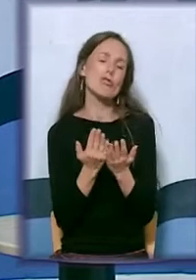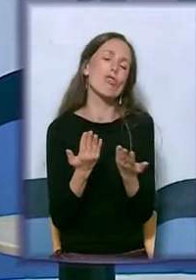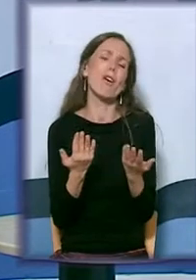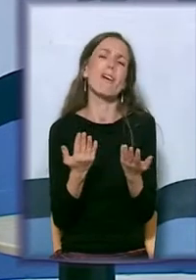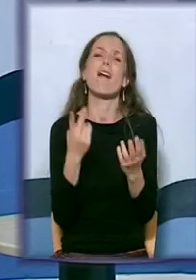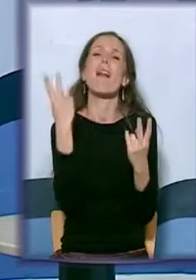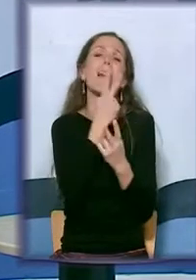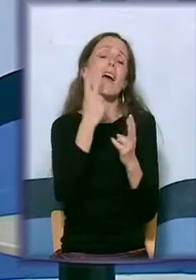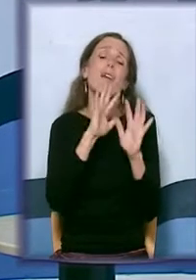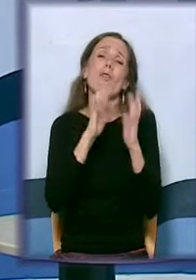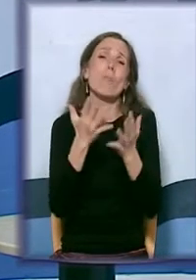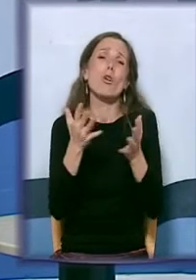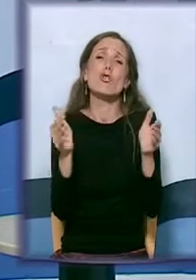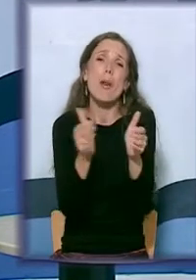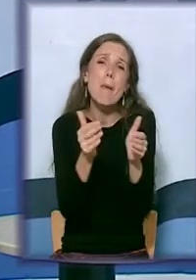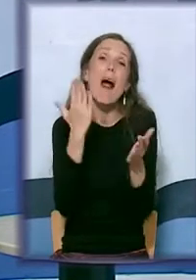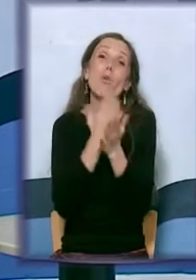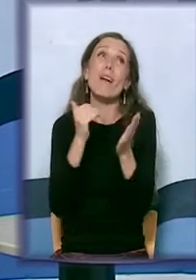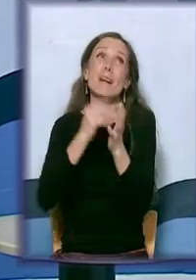treba uvek razmišljati o malo većem prostoru.